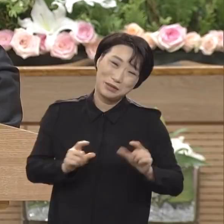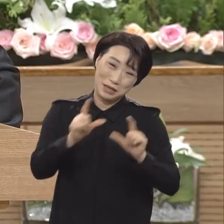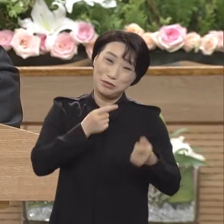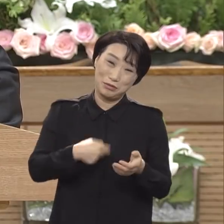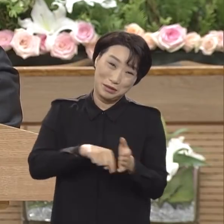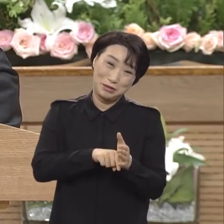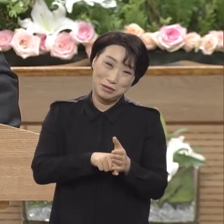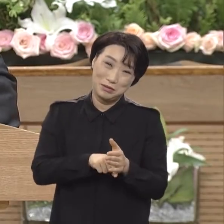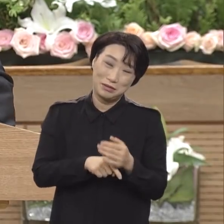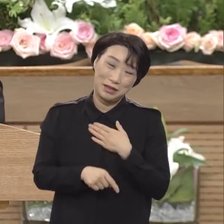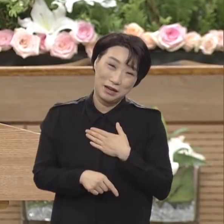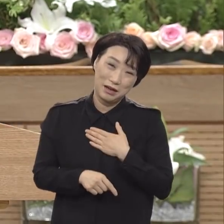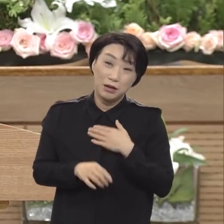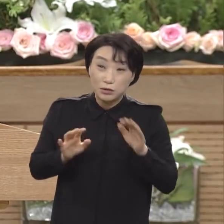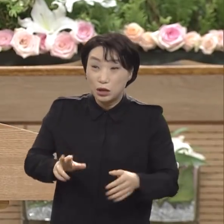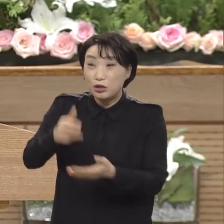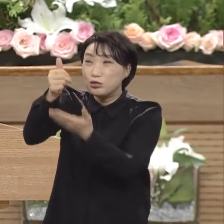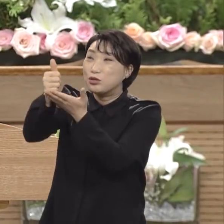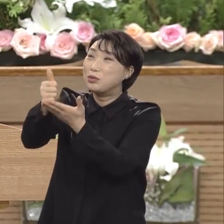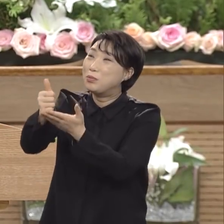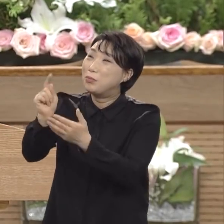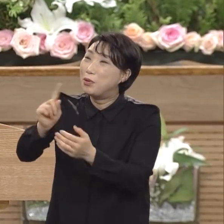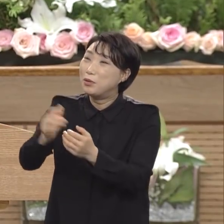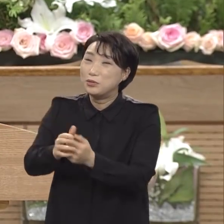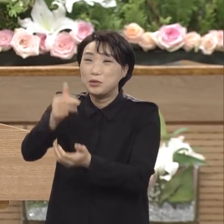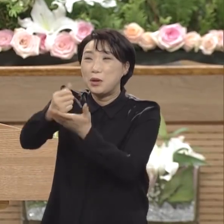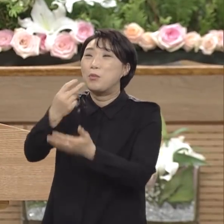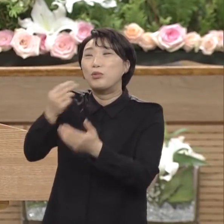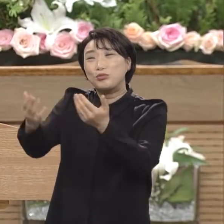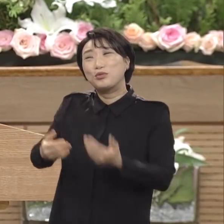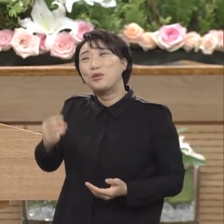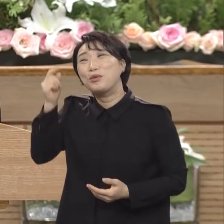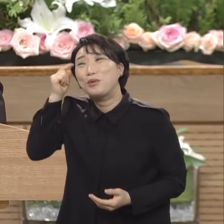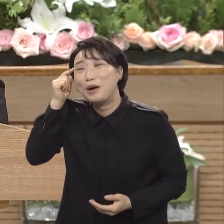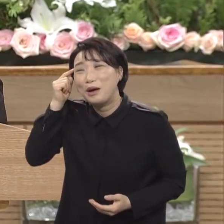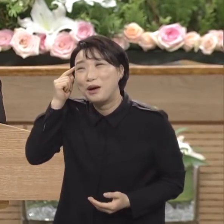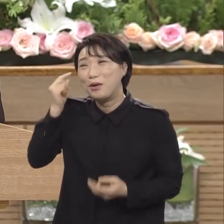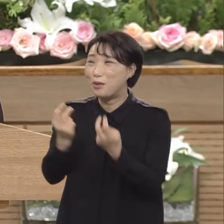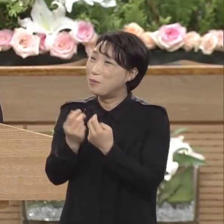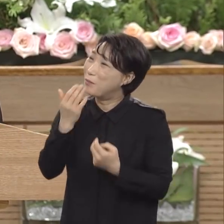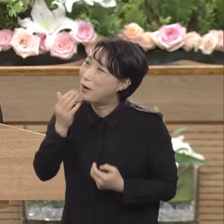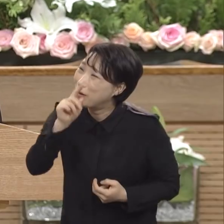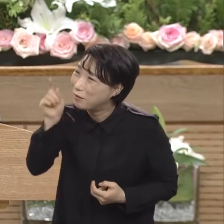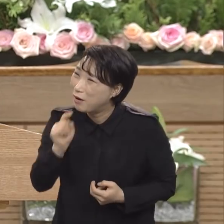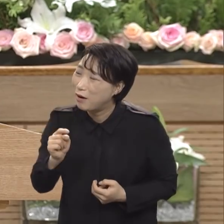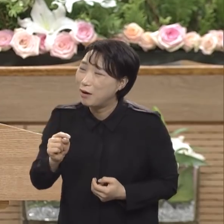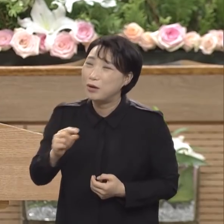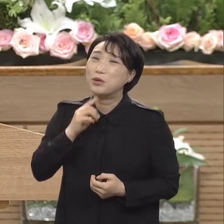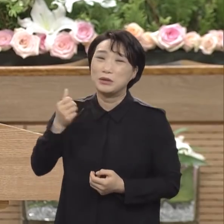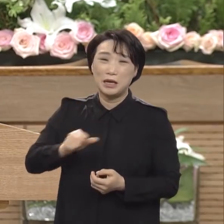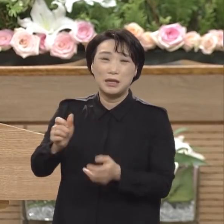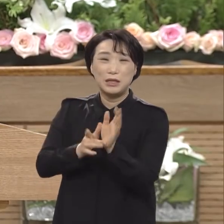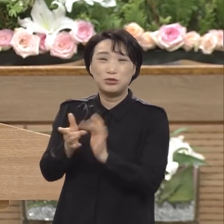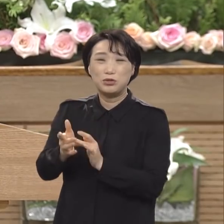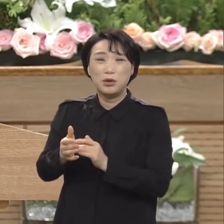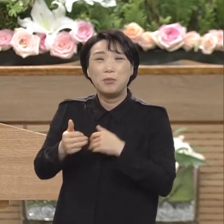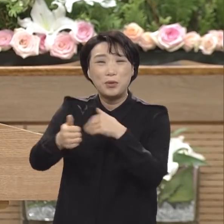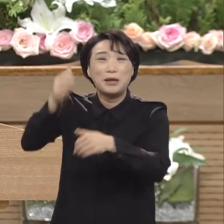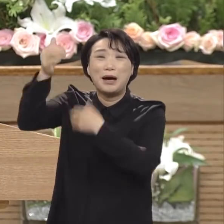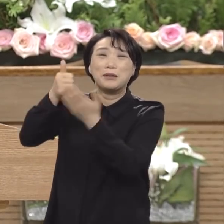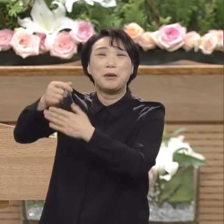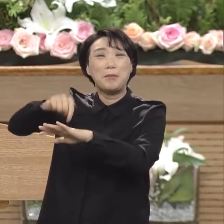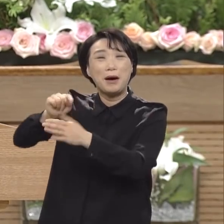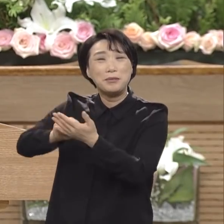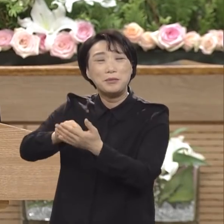응? 근데 주님은 어떻게 자기 목숨을 주셨으며 하나님은 독생자를 나에게 줘서 죽여서